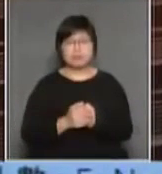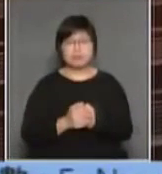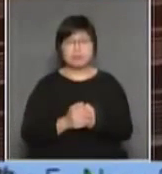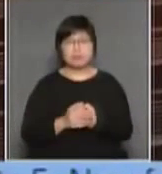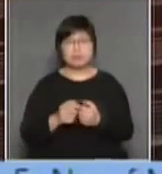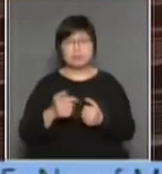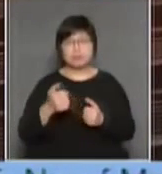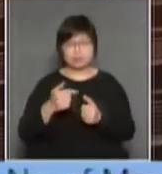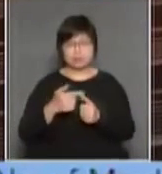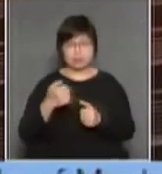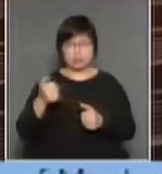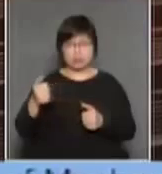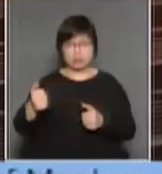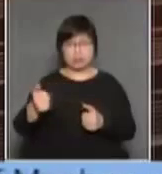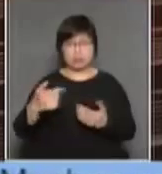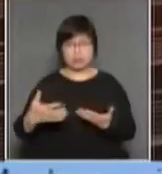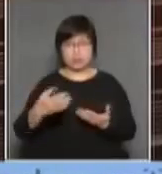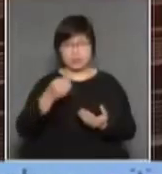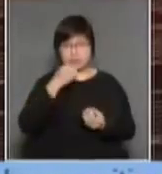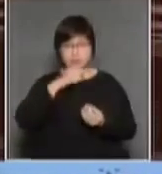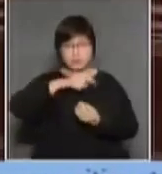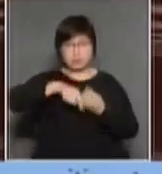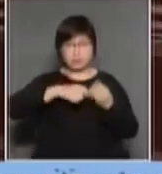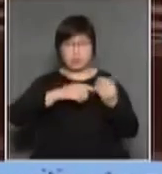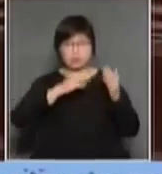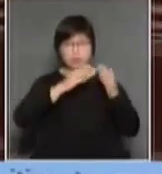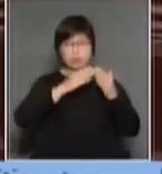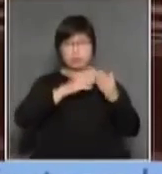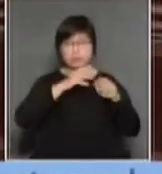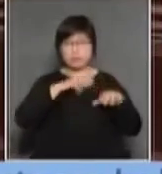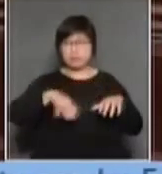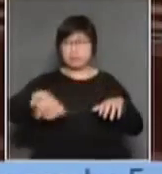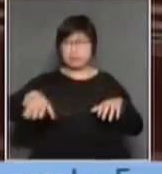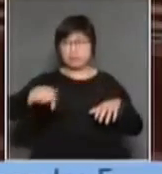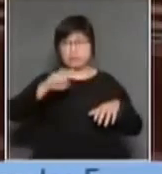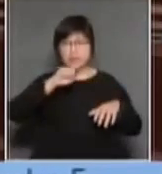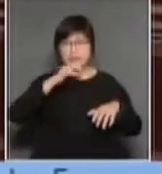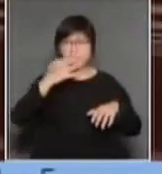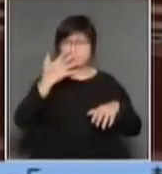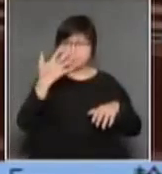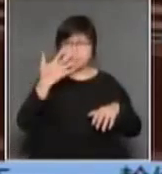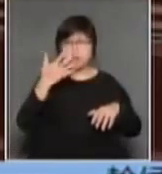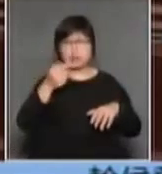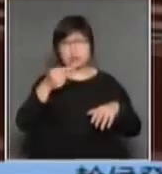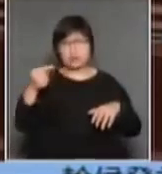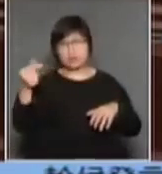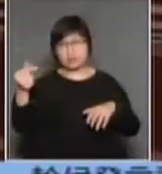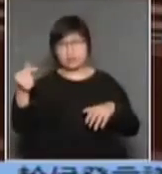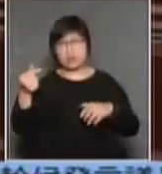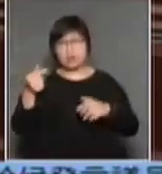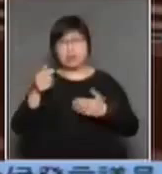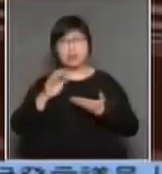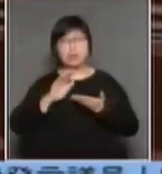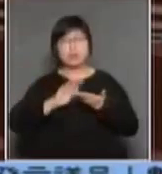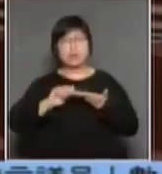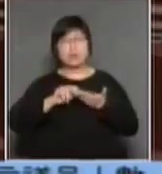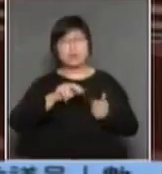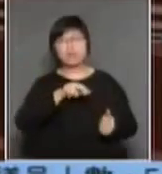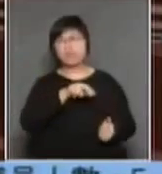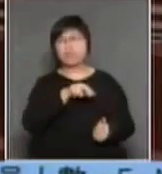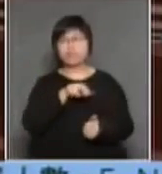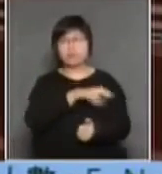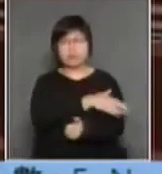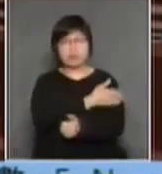多謝主席。現時食環署每區大概只有5至10個的衞生督察，巡查食